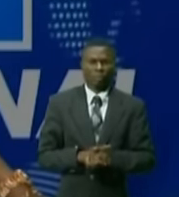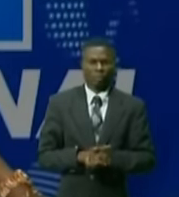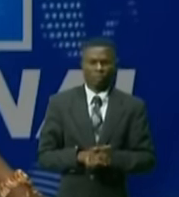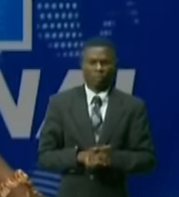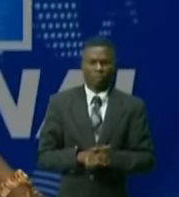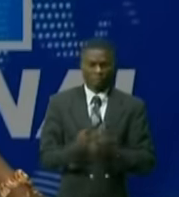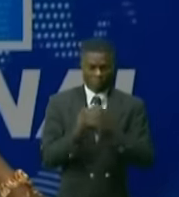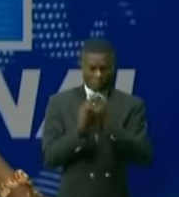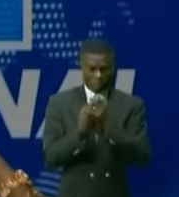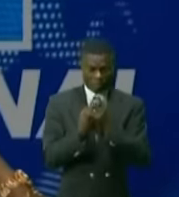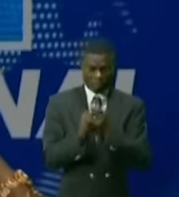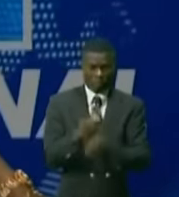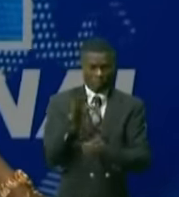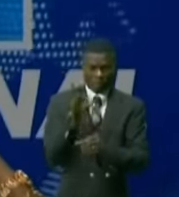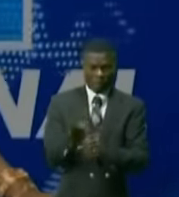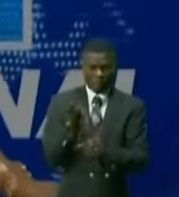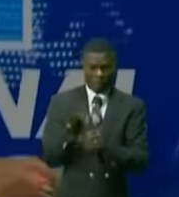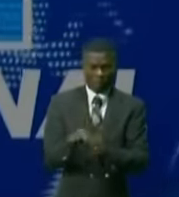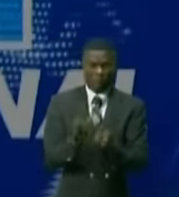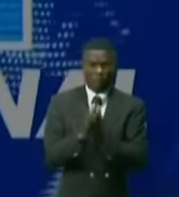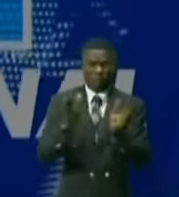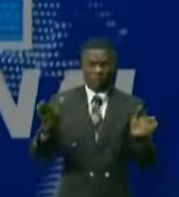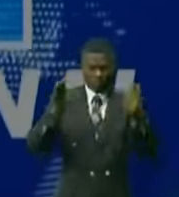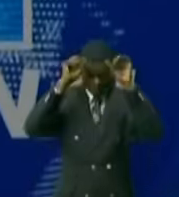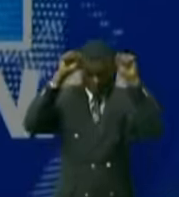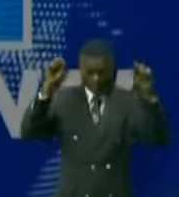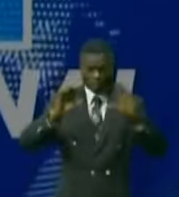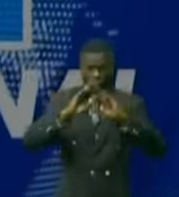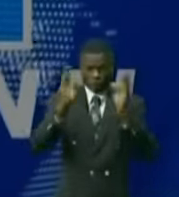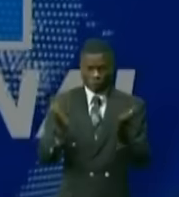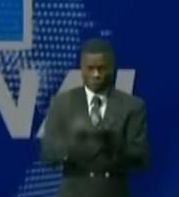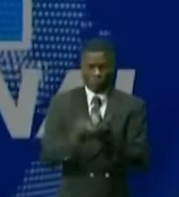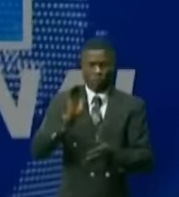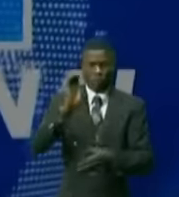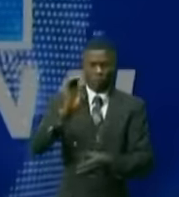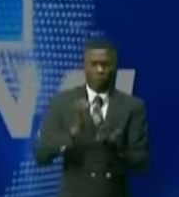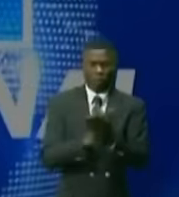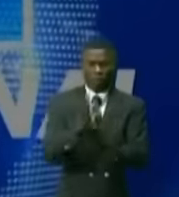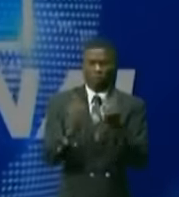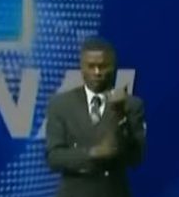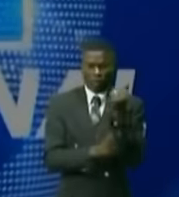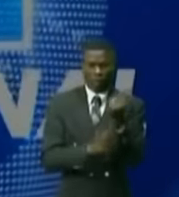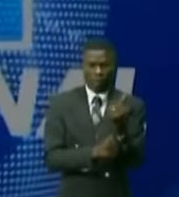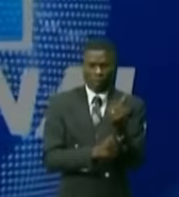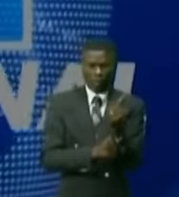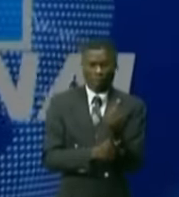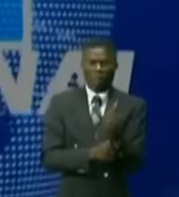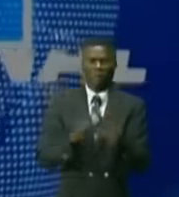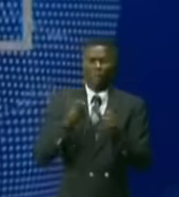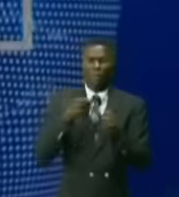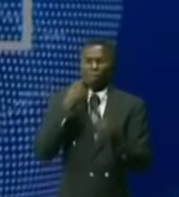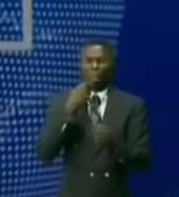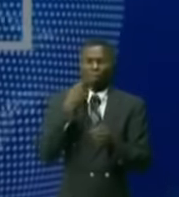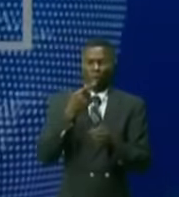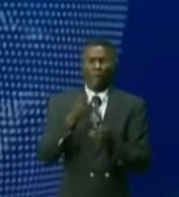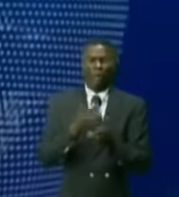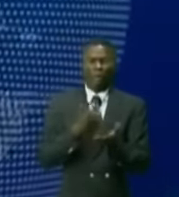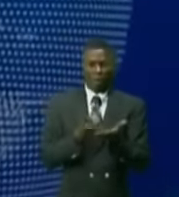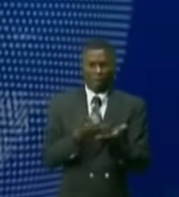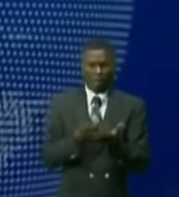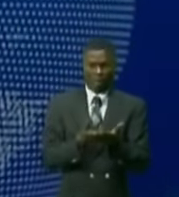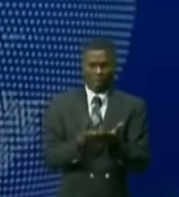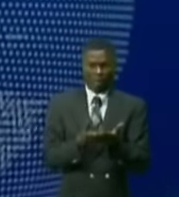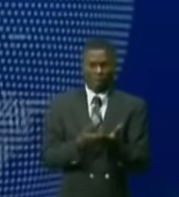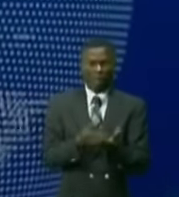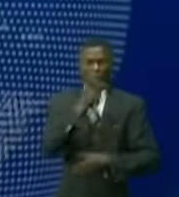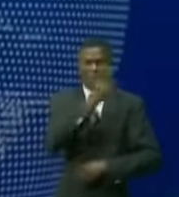À quelques heures de la tenue des élections générales, le président de la Commission nationale des droits de l'homme a tenu un point de presse au cours duquel Paul